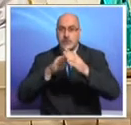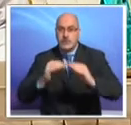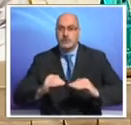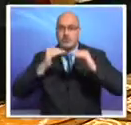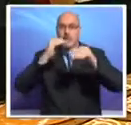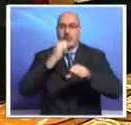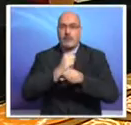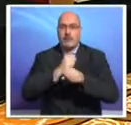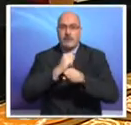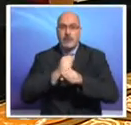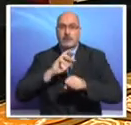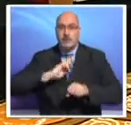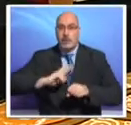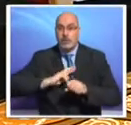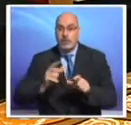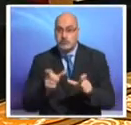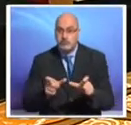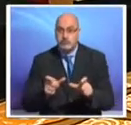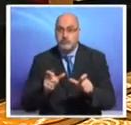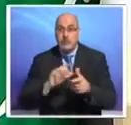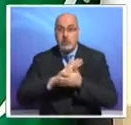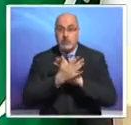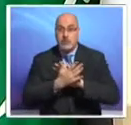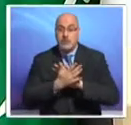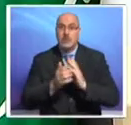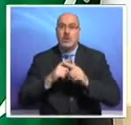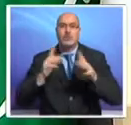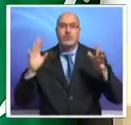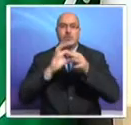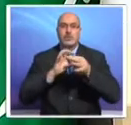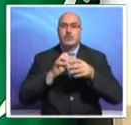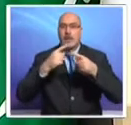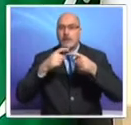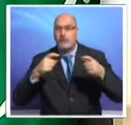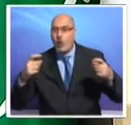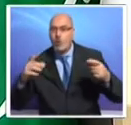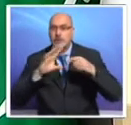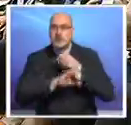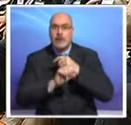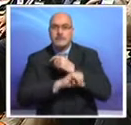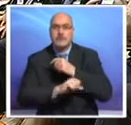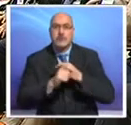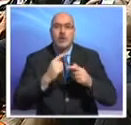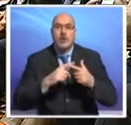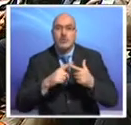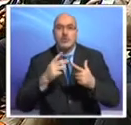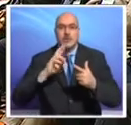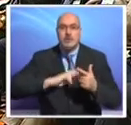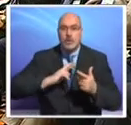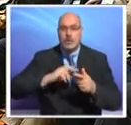العمل العربي الأمني المشترك وتعزيز التنسيق بين مختلف الأجهزة والأسلاك